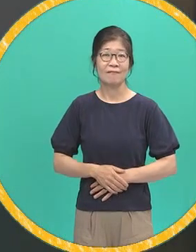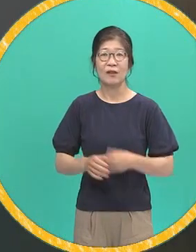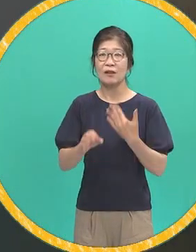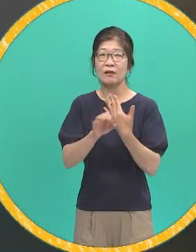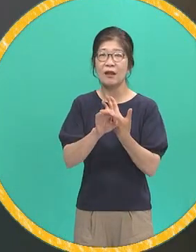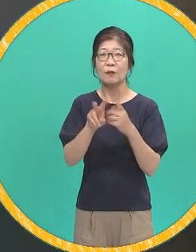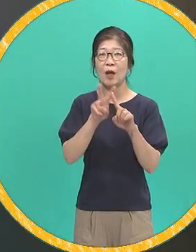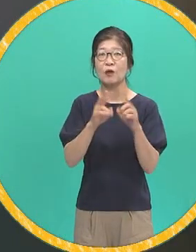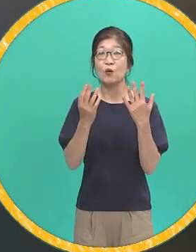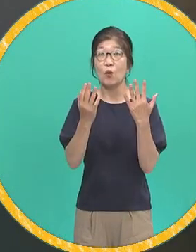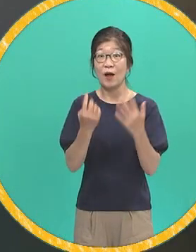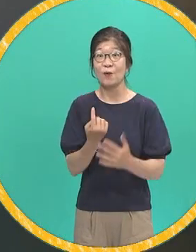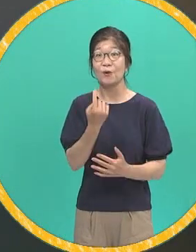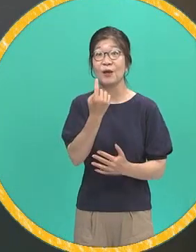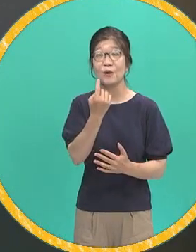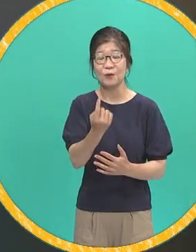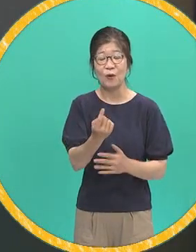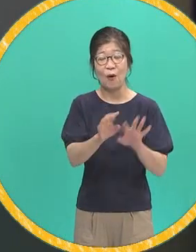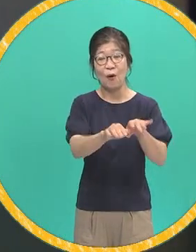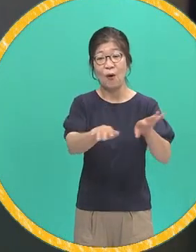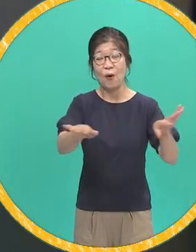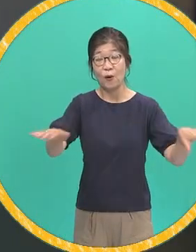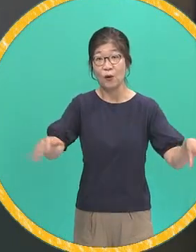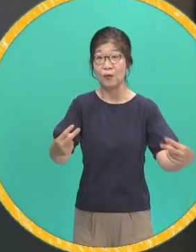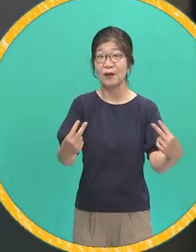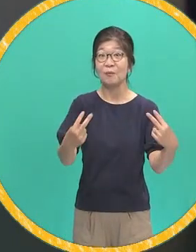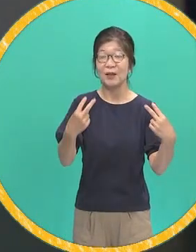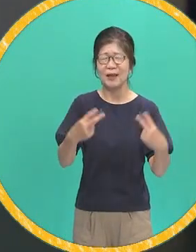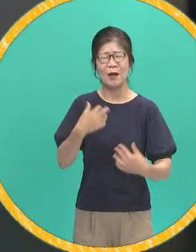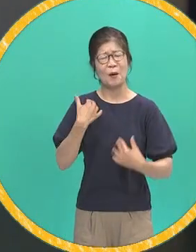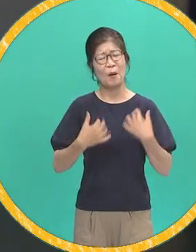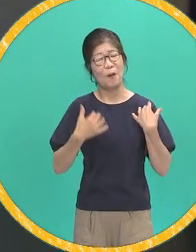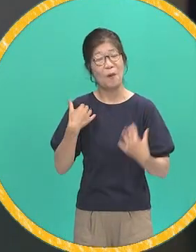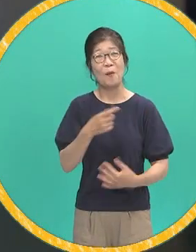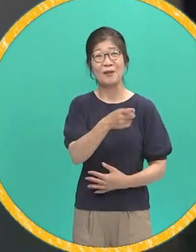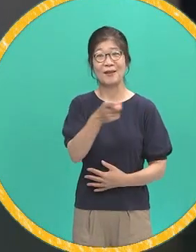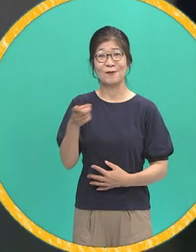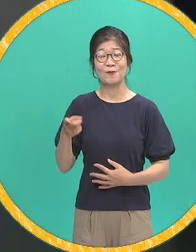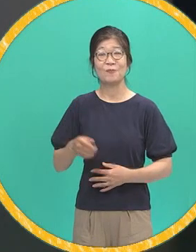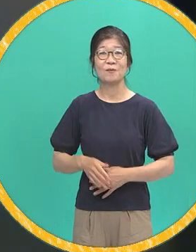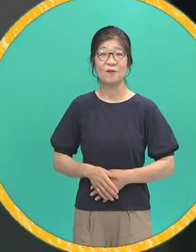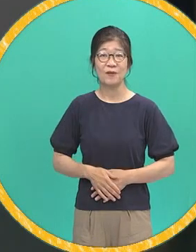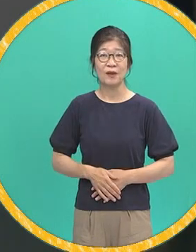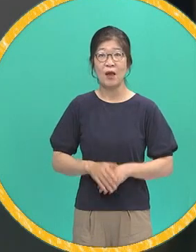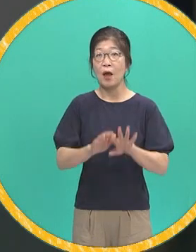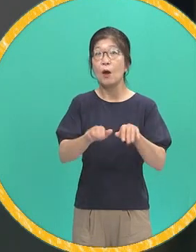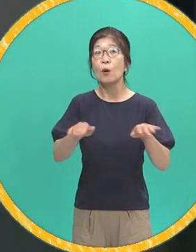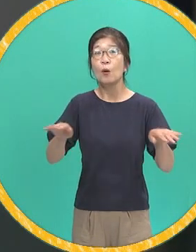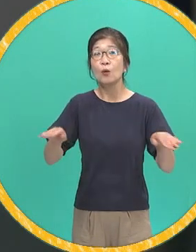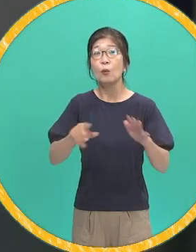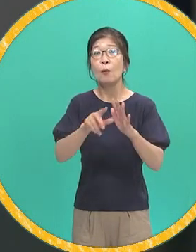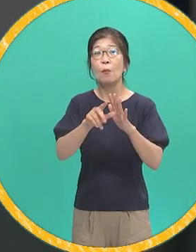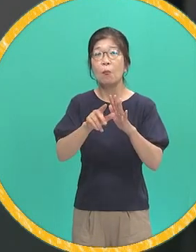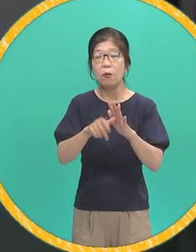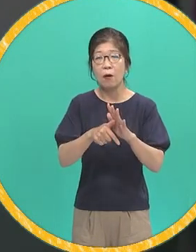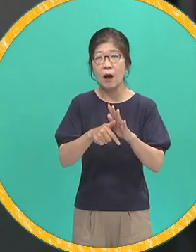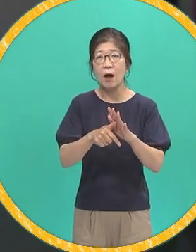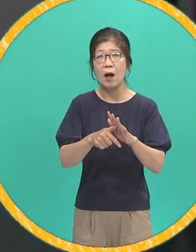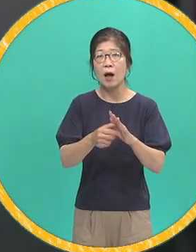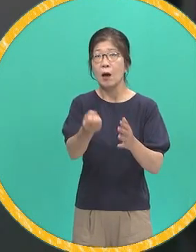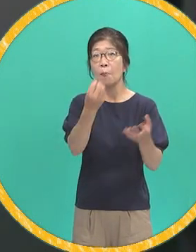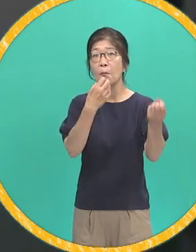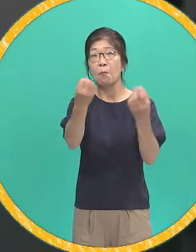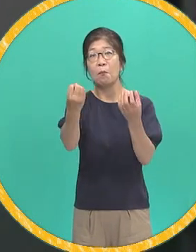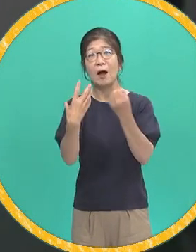学校の派遣とかに行った時にすごい子供たちが喜んでくれてなんか子供はすごい言葉にも表してくれるし